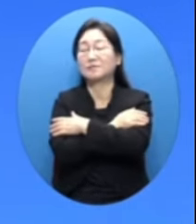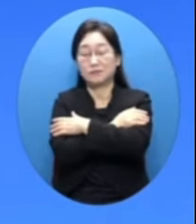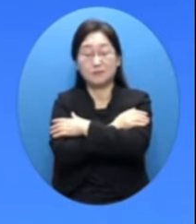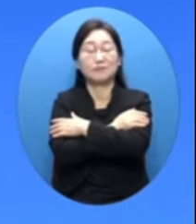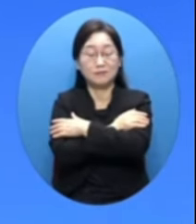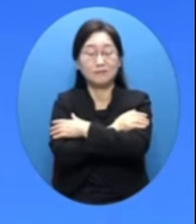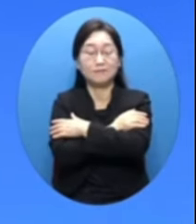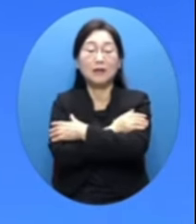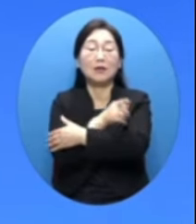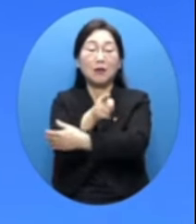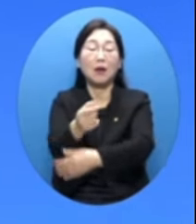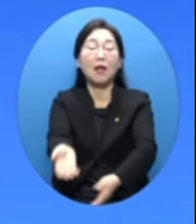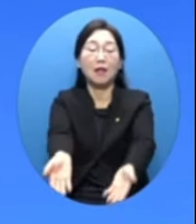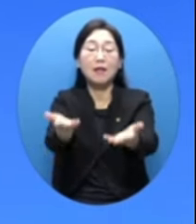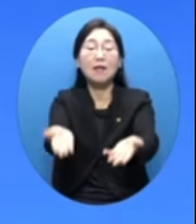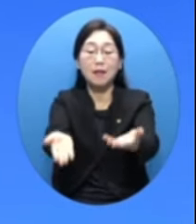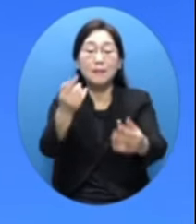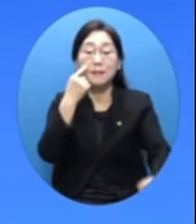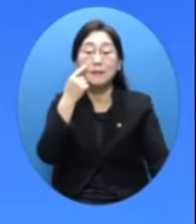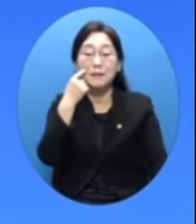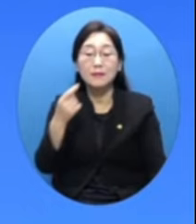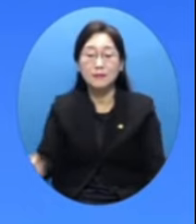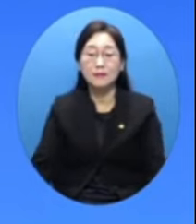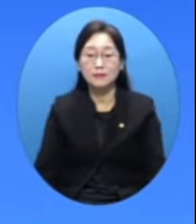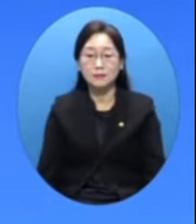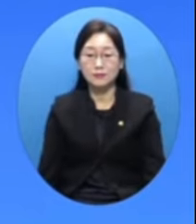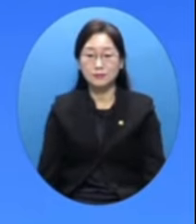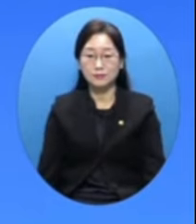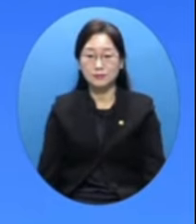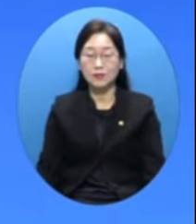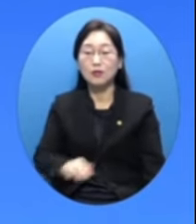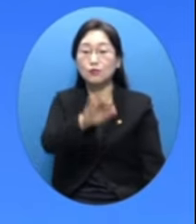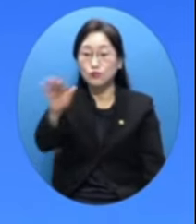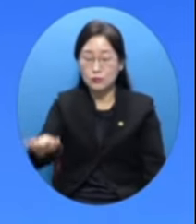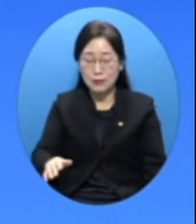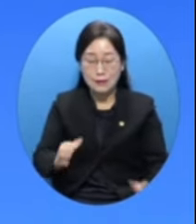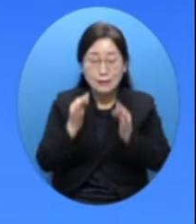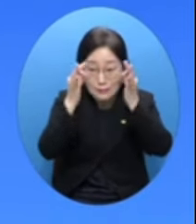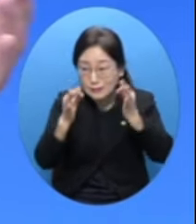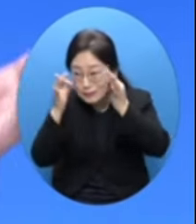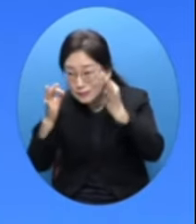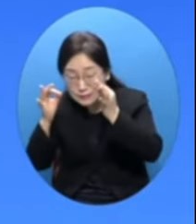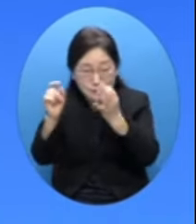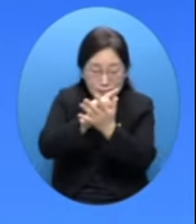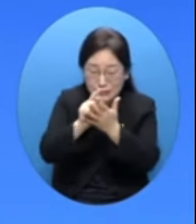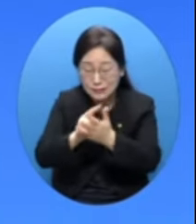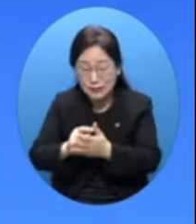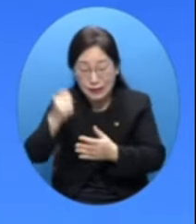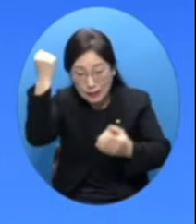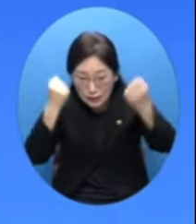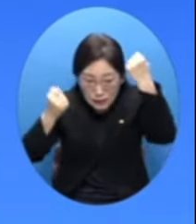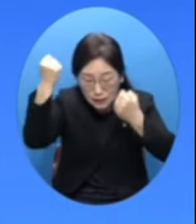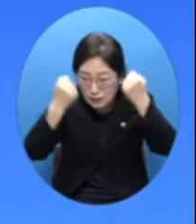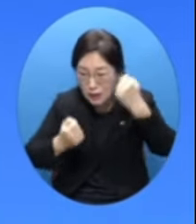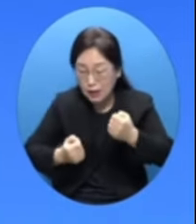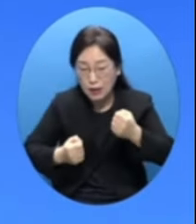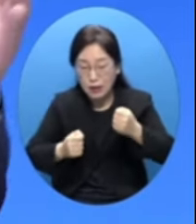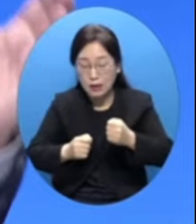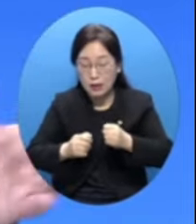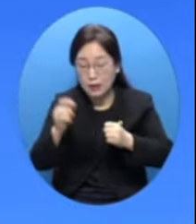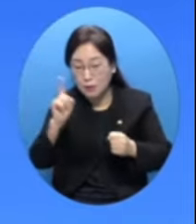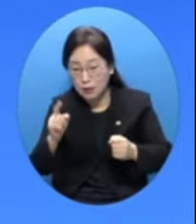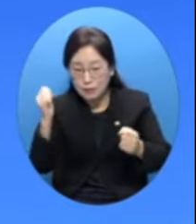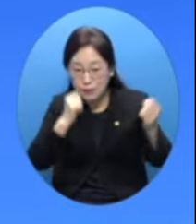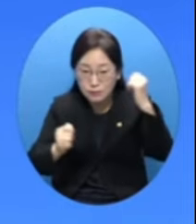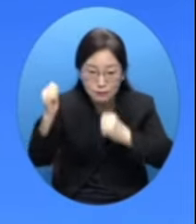그래 네 힘으로 얼마나 할 수 있는지 해봐라. 우리가 이리 뛰고 저리 뛰고 하다가 모든 게 다 안 되고 모든